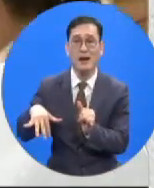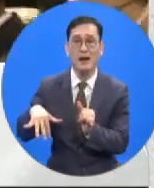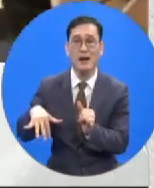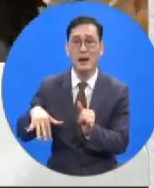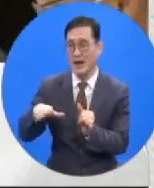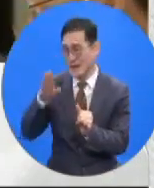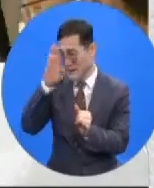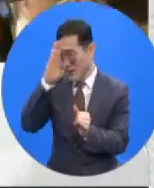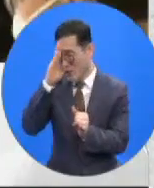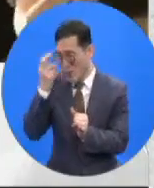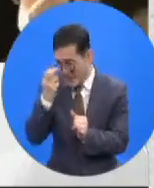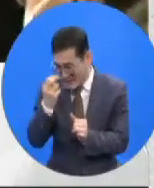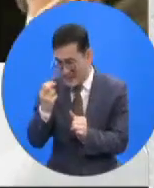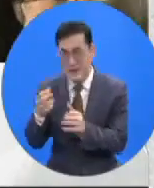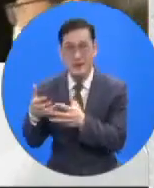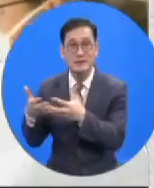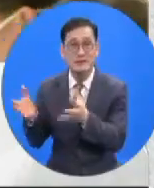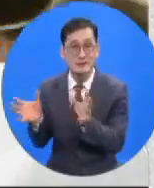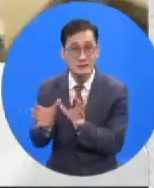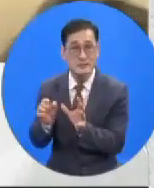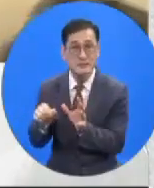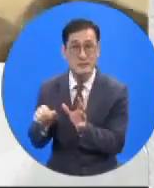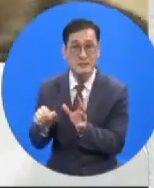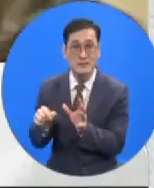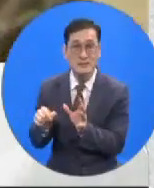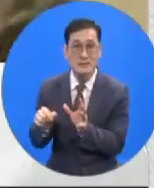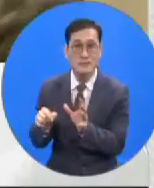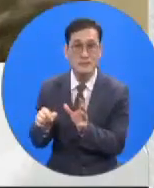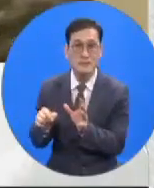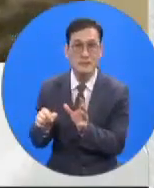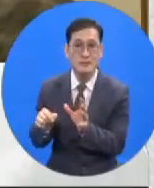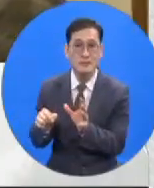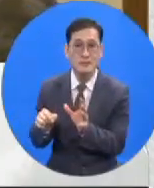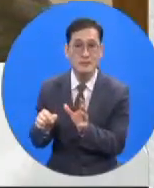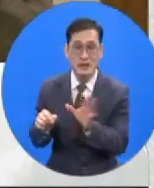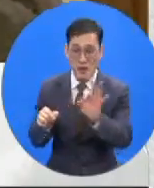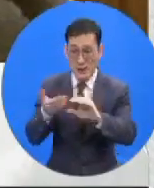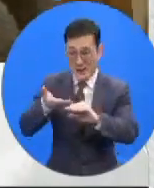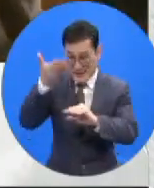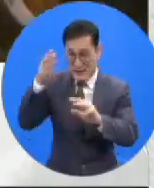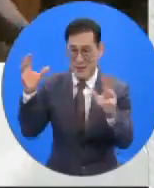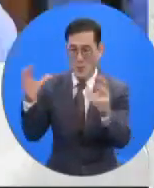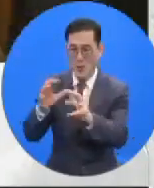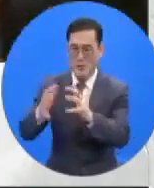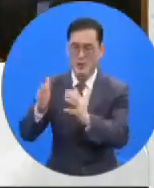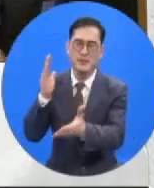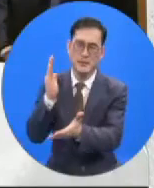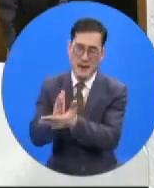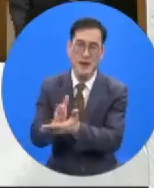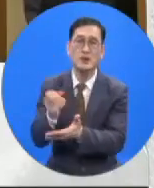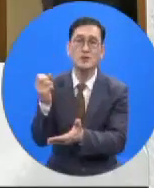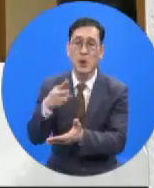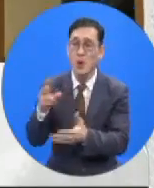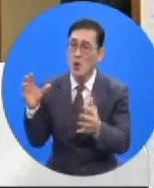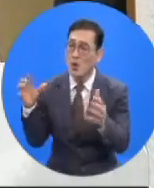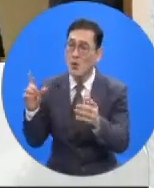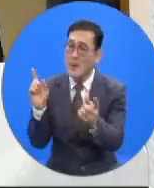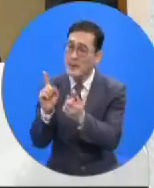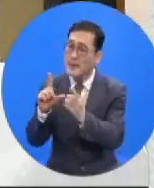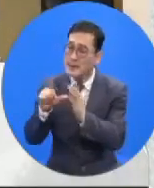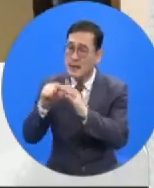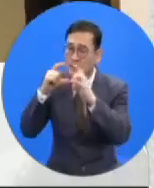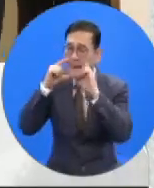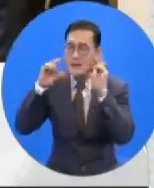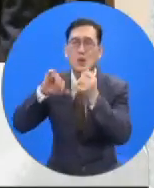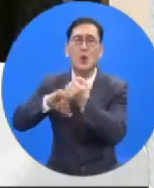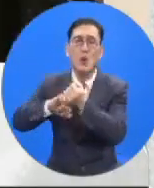분들은 10명 이상의 해동 도 불가피 그 안 했으면 좋겠구요 반드시 마스크를 썼으면 좋겠다는 생각을